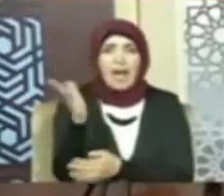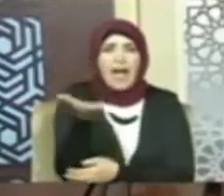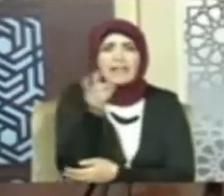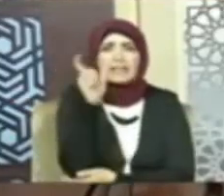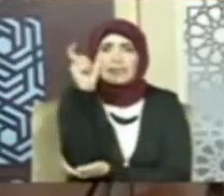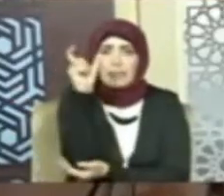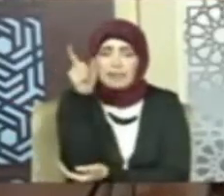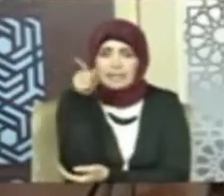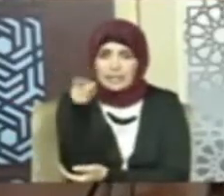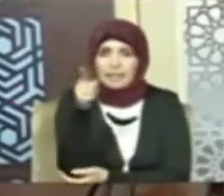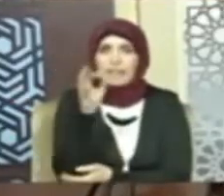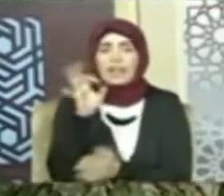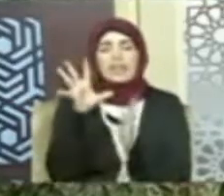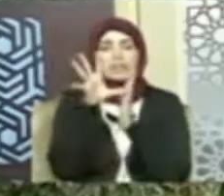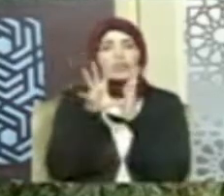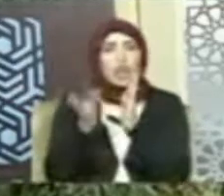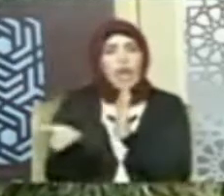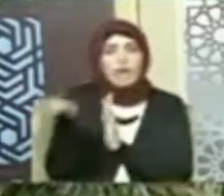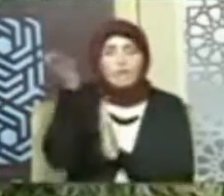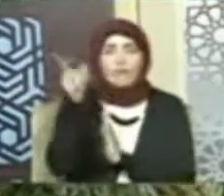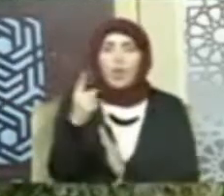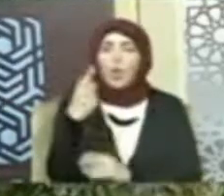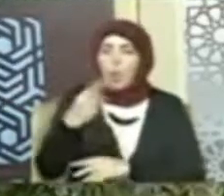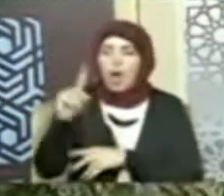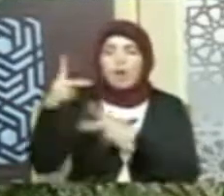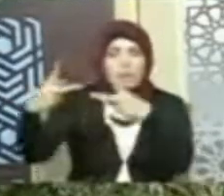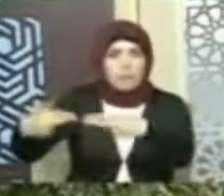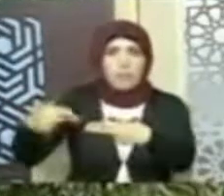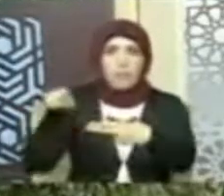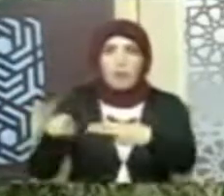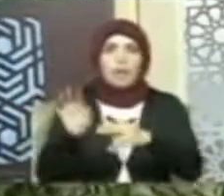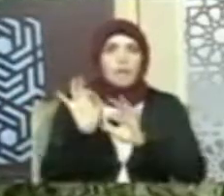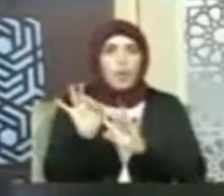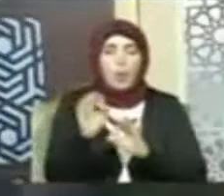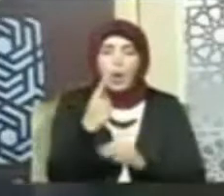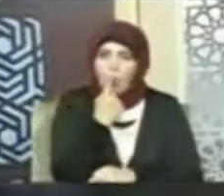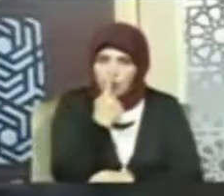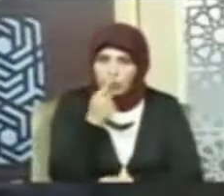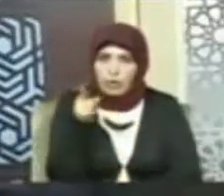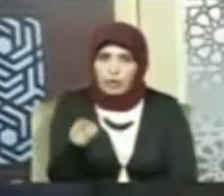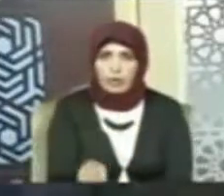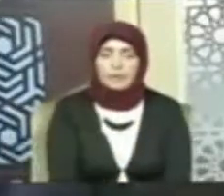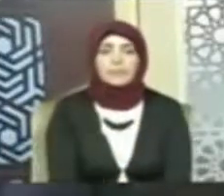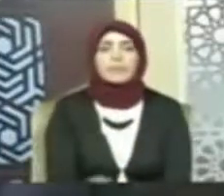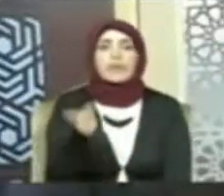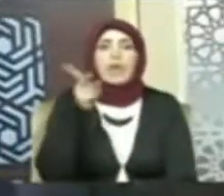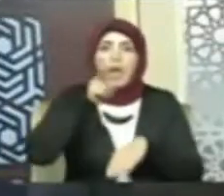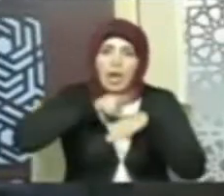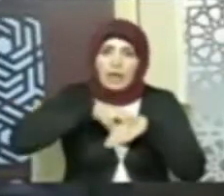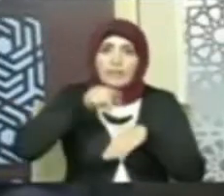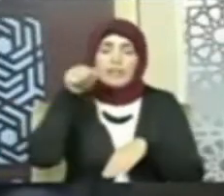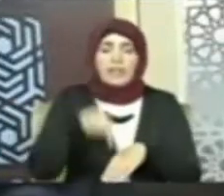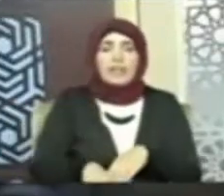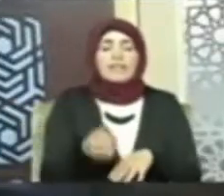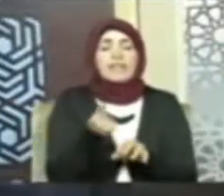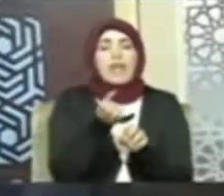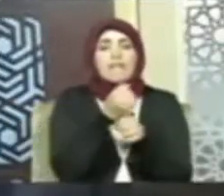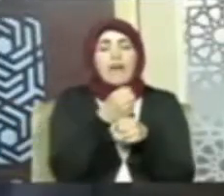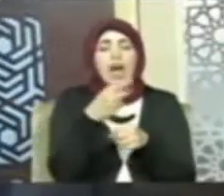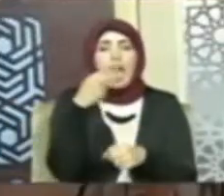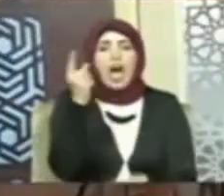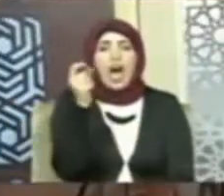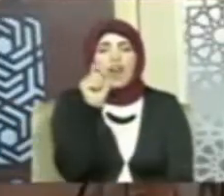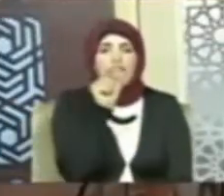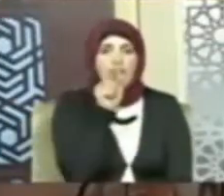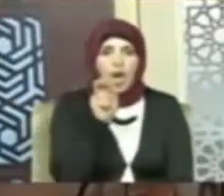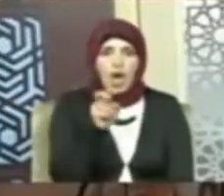شعائره وعظم حرمات الله عز وجل. أيضا أنت في عرفة وفي منى